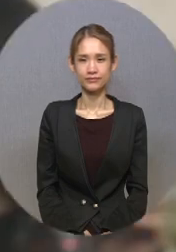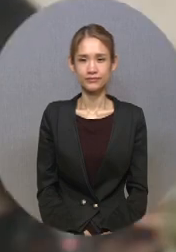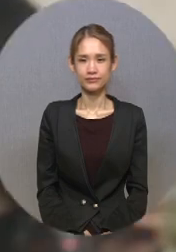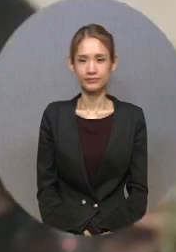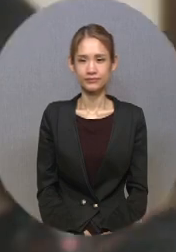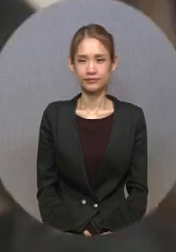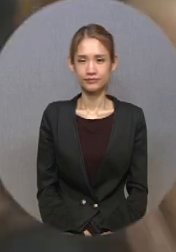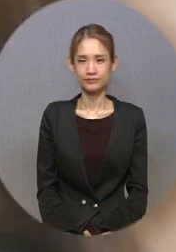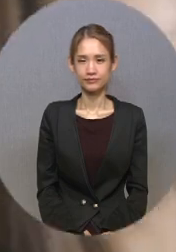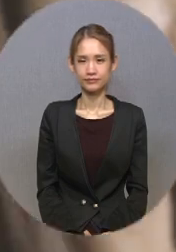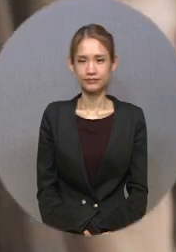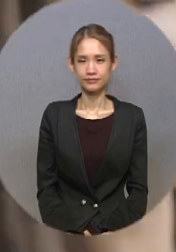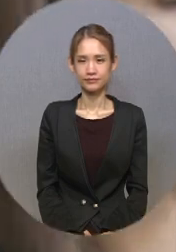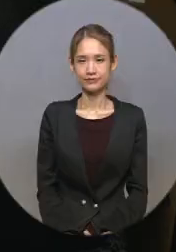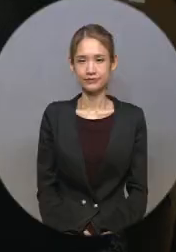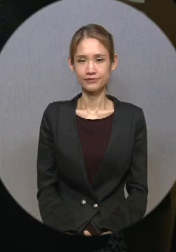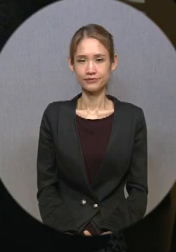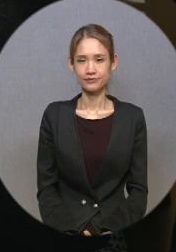새콤달콤. 예.